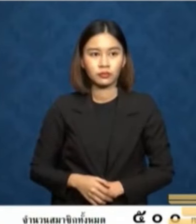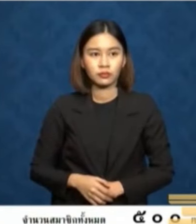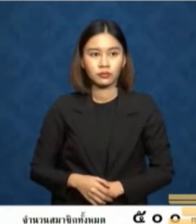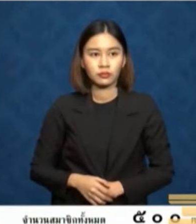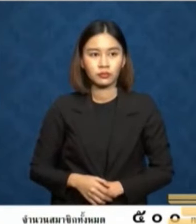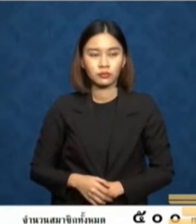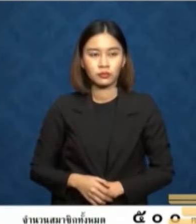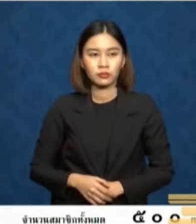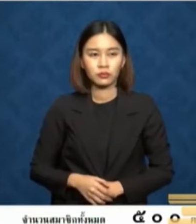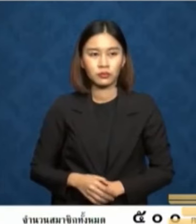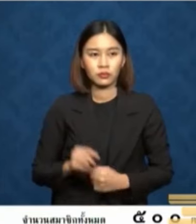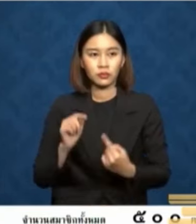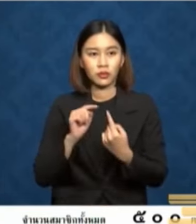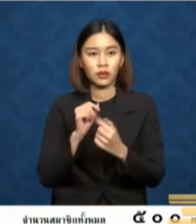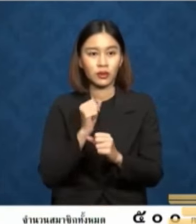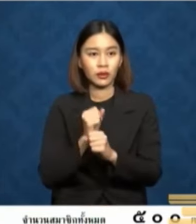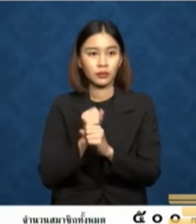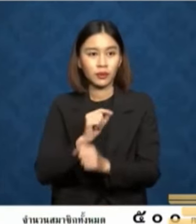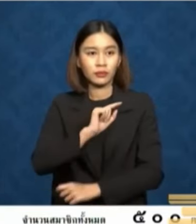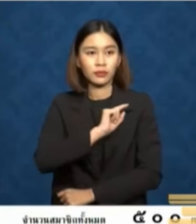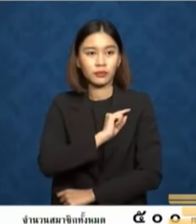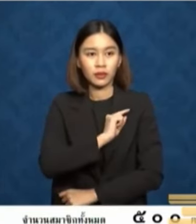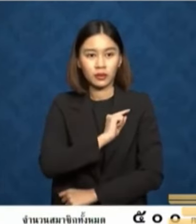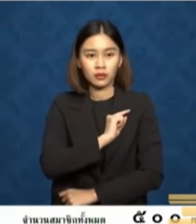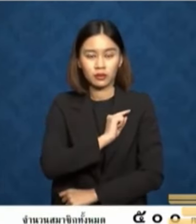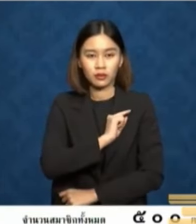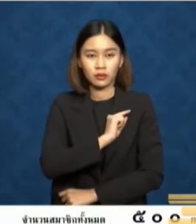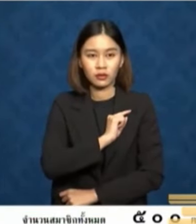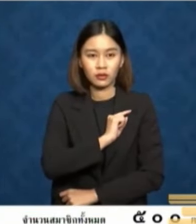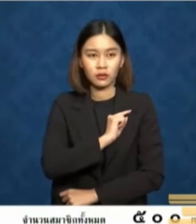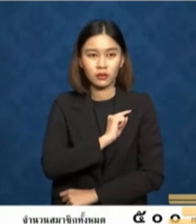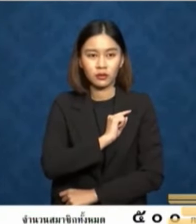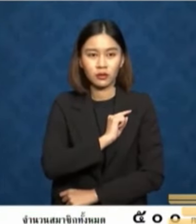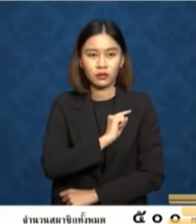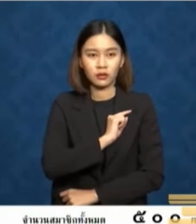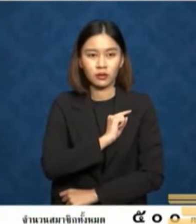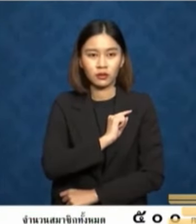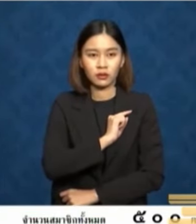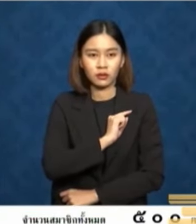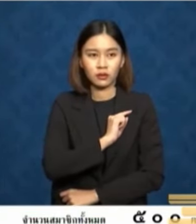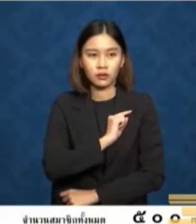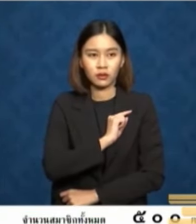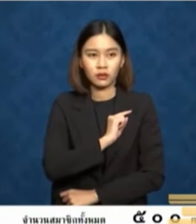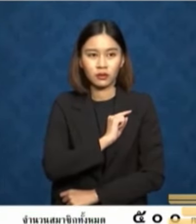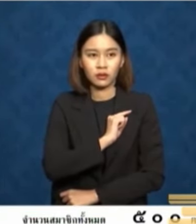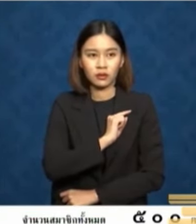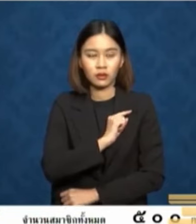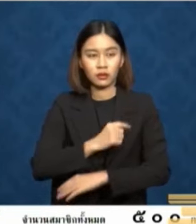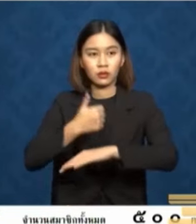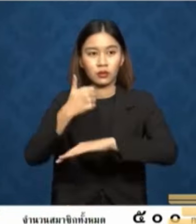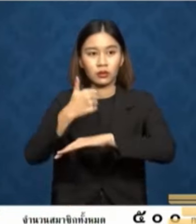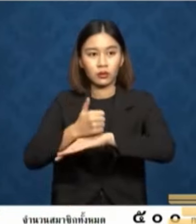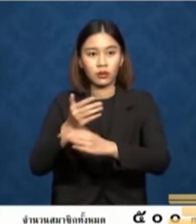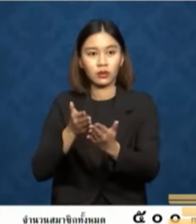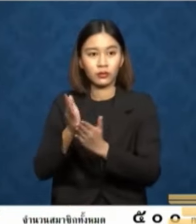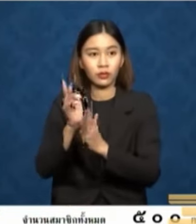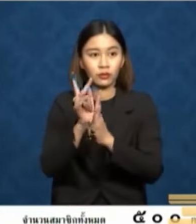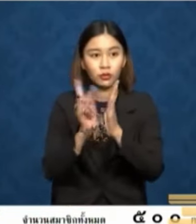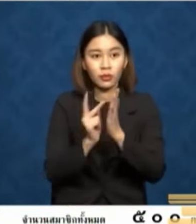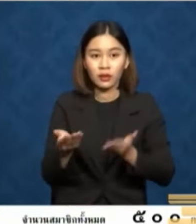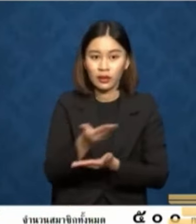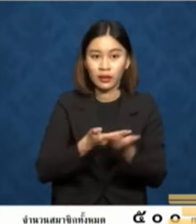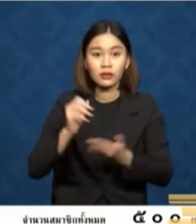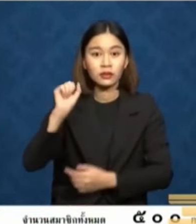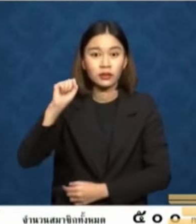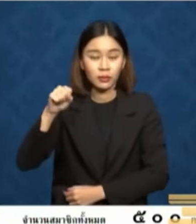ว่าด้วยเรื่องการทำหน้าที่ของประมุขฝ่ายนิติบัญญัติท่านท่านท่านจะหารือใช่